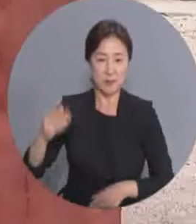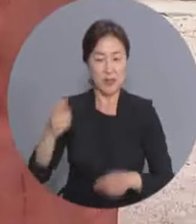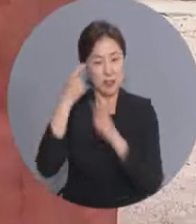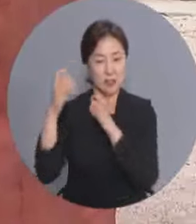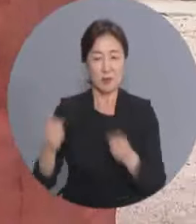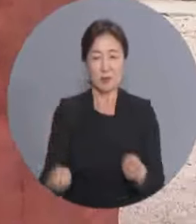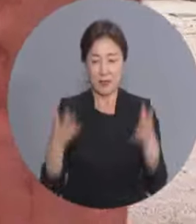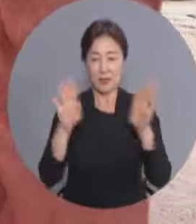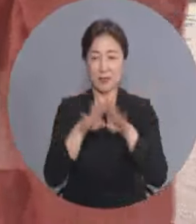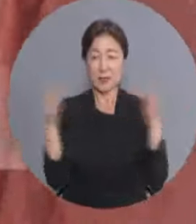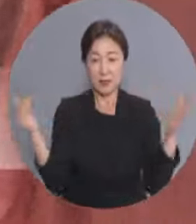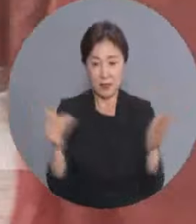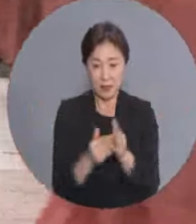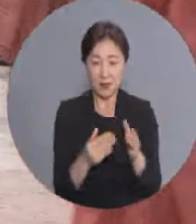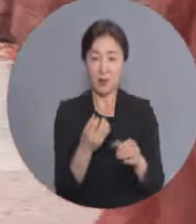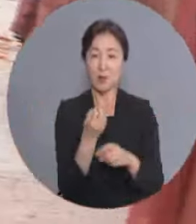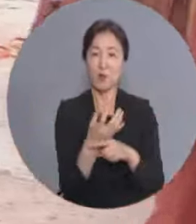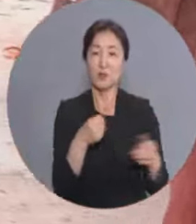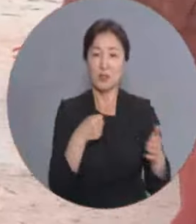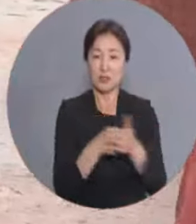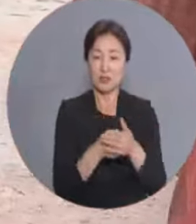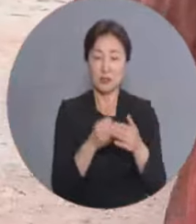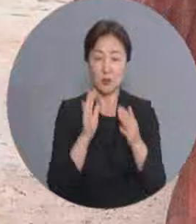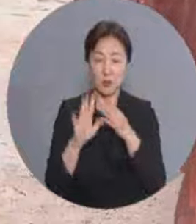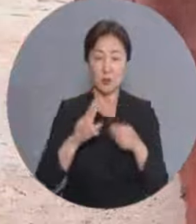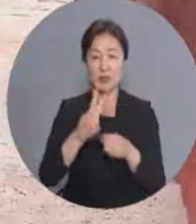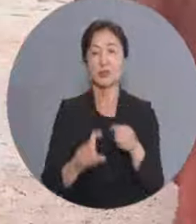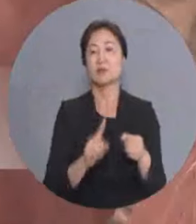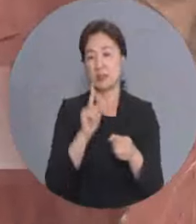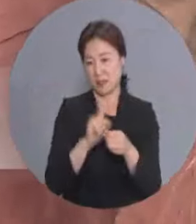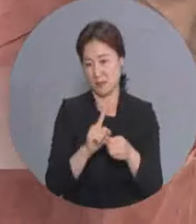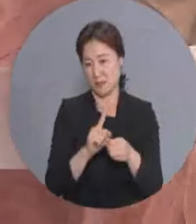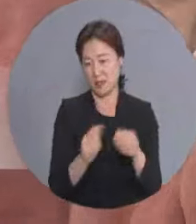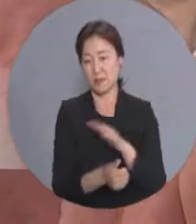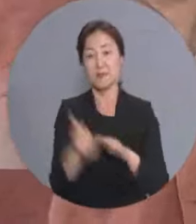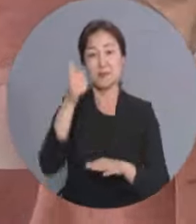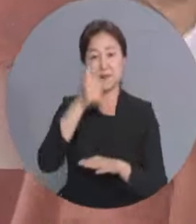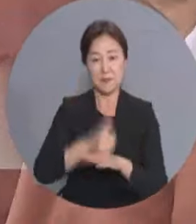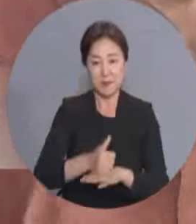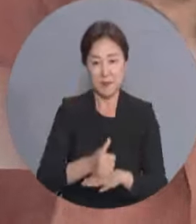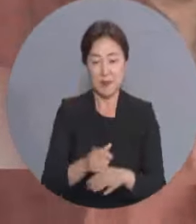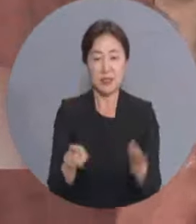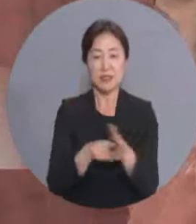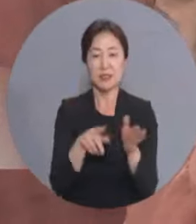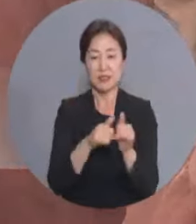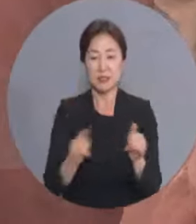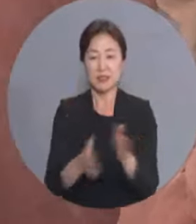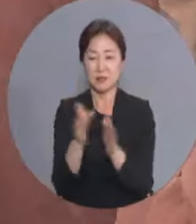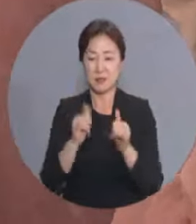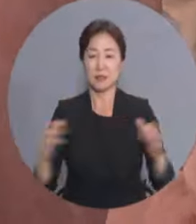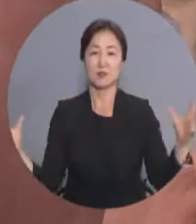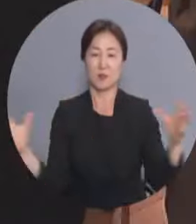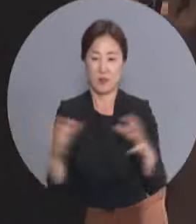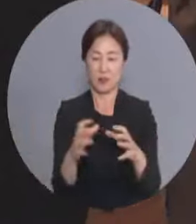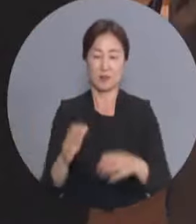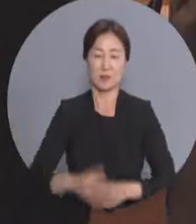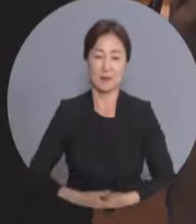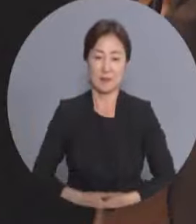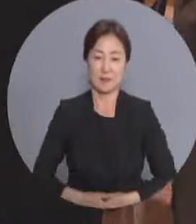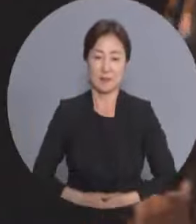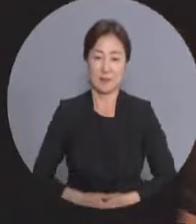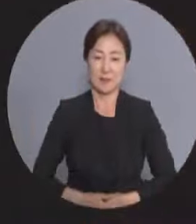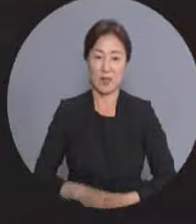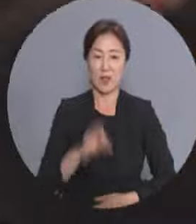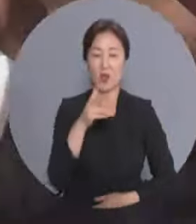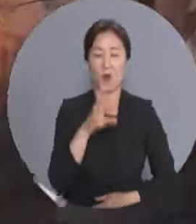보물 지정 후 21년 만에 이루어진 쾌거에 신자와 시민들이 한 자리에 모였습니다 주불 화인